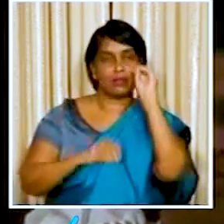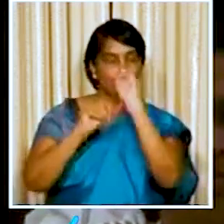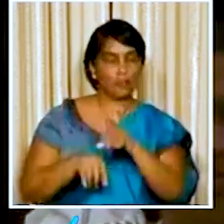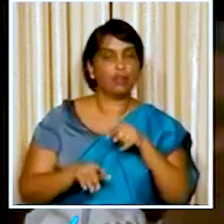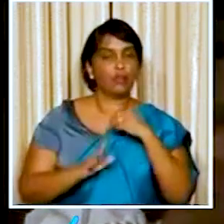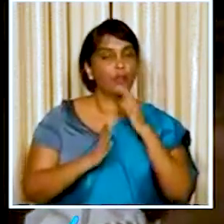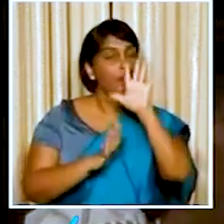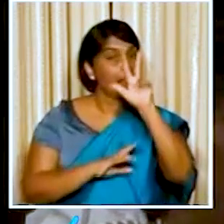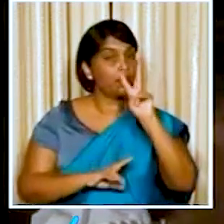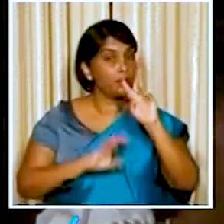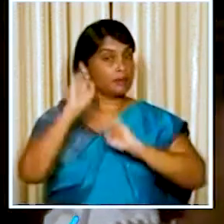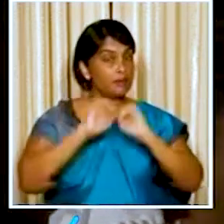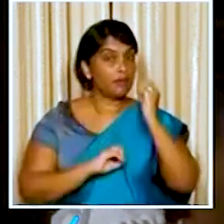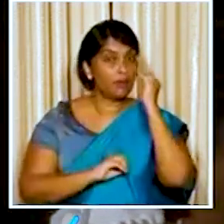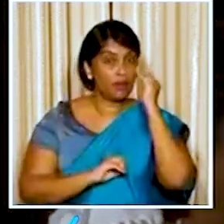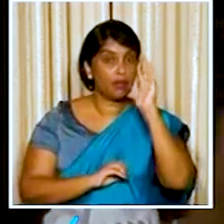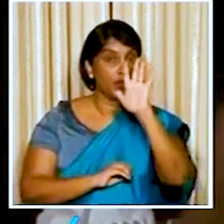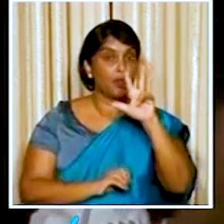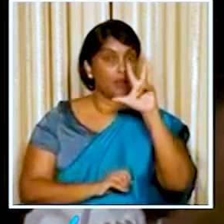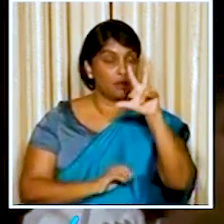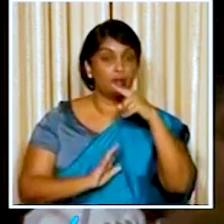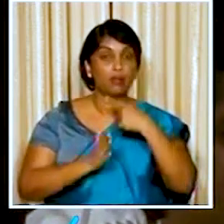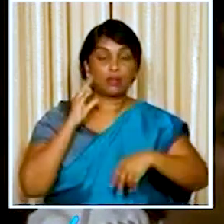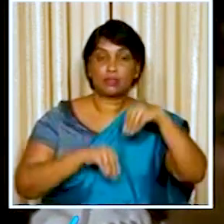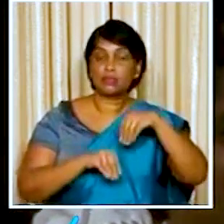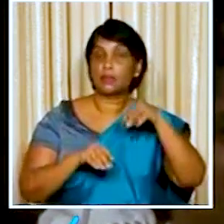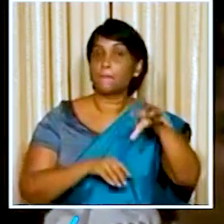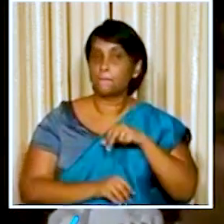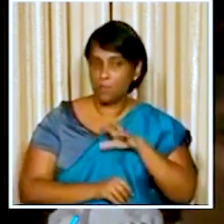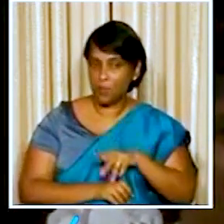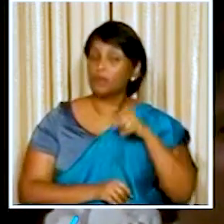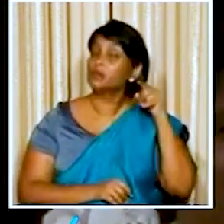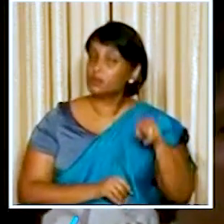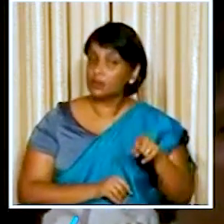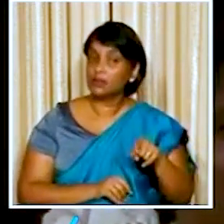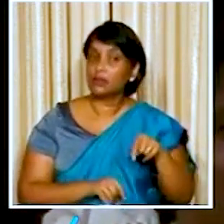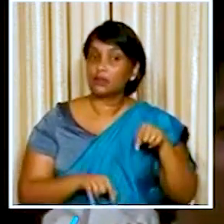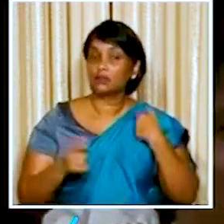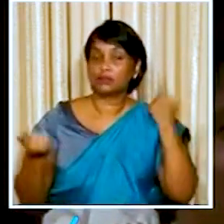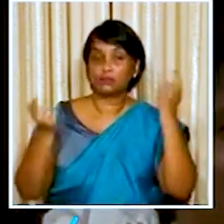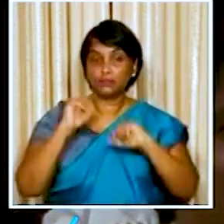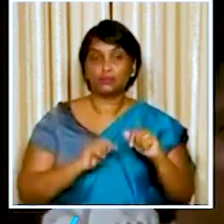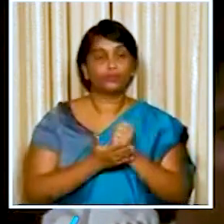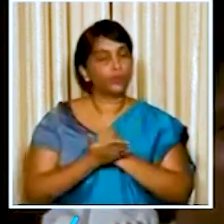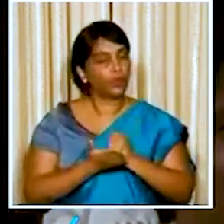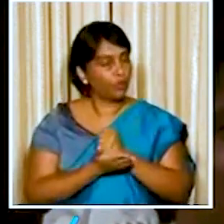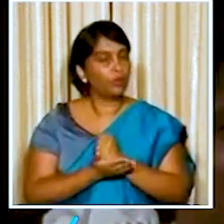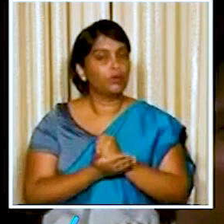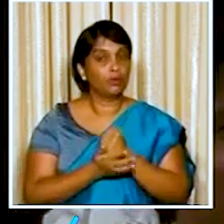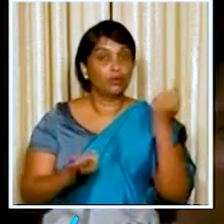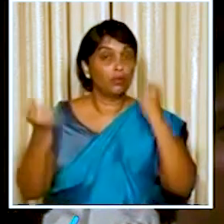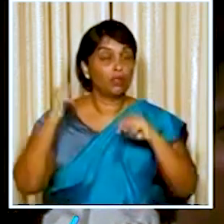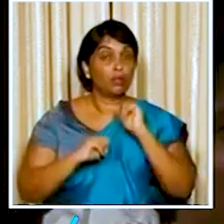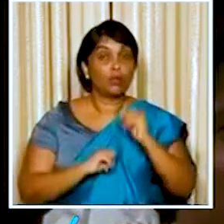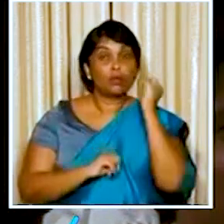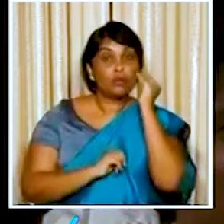මේ 52 කාන්තාවෝ 58ක් රටේ ඡන්දය පාවිච්චි කරනවා. එහෙමනම් මෙතනට පැමිණලා ඉන්න මේ සියලුම දෙනාව මෙතනට පැමිණුවන්නේ